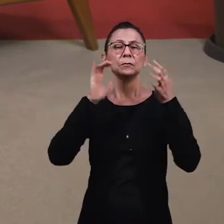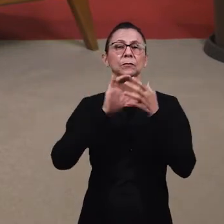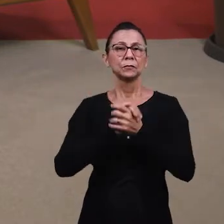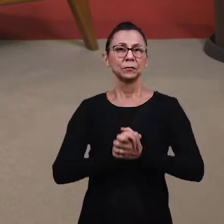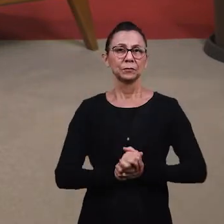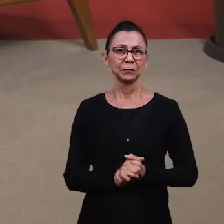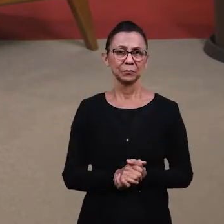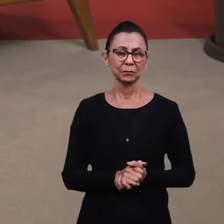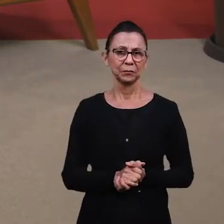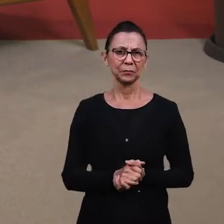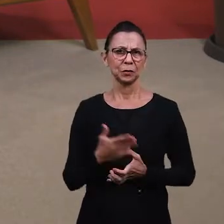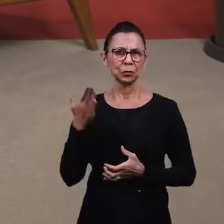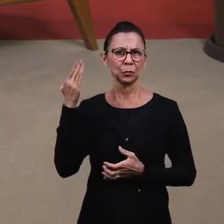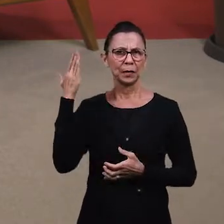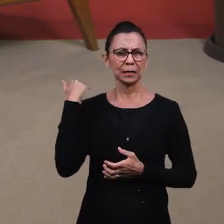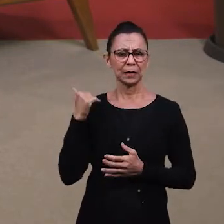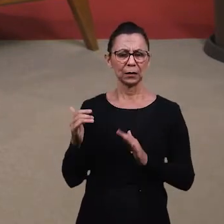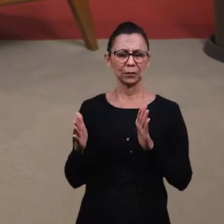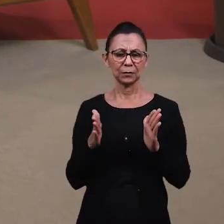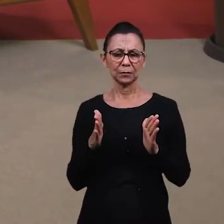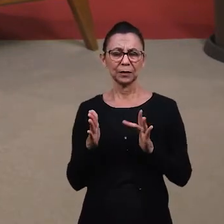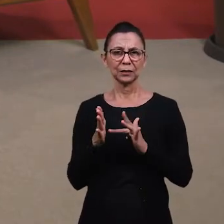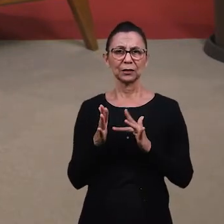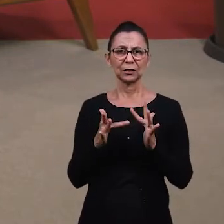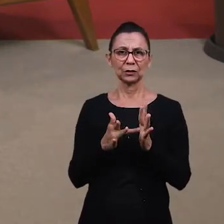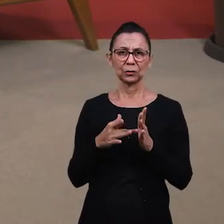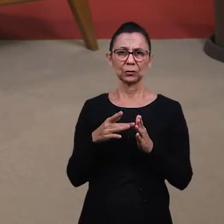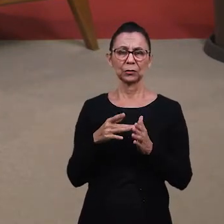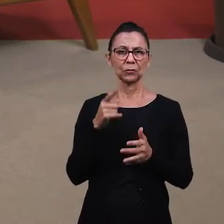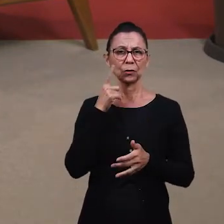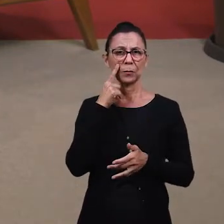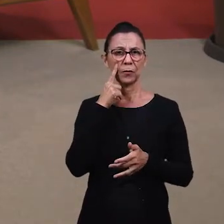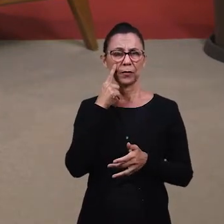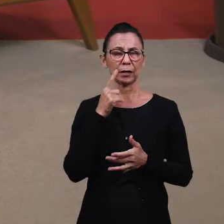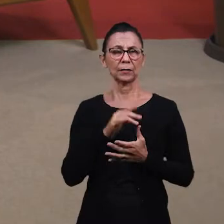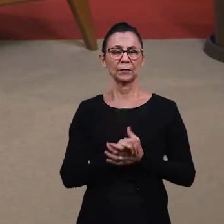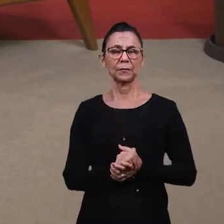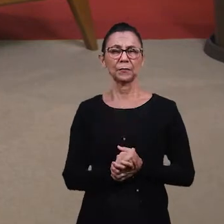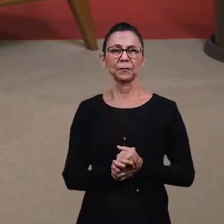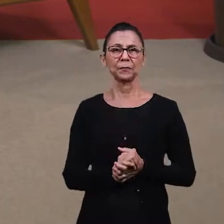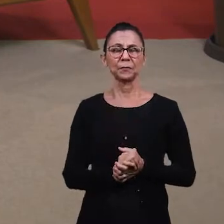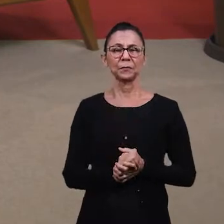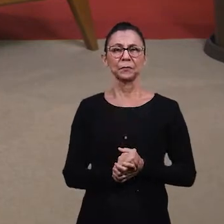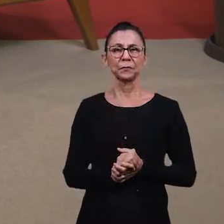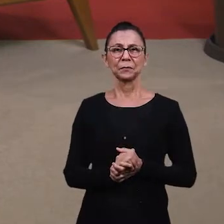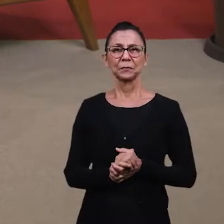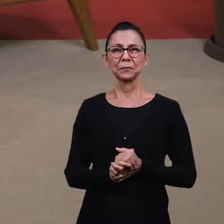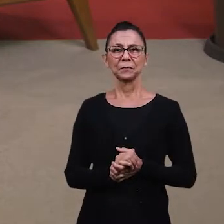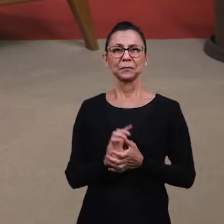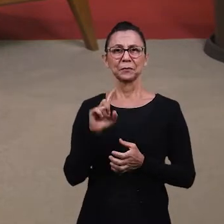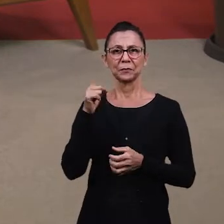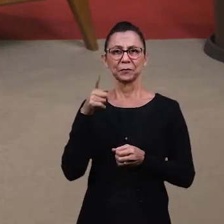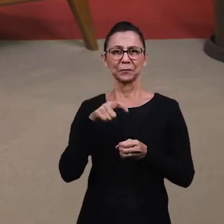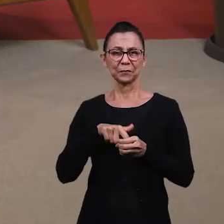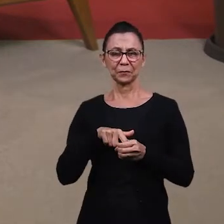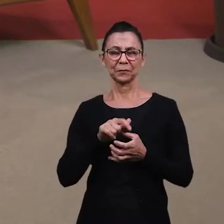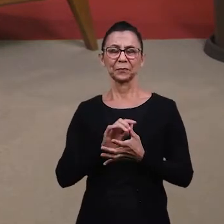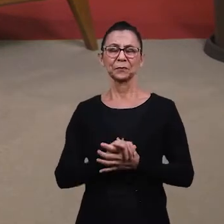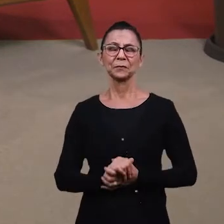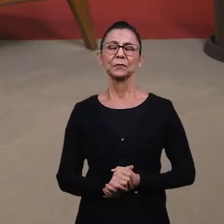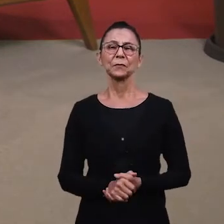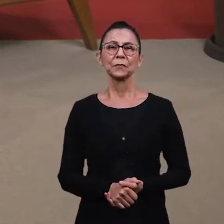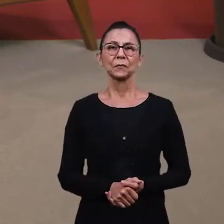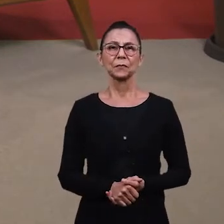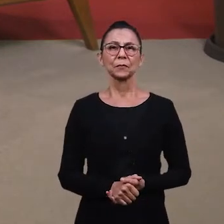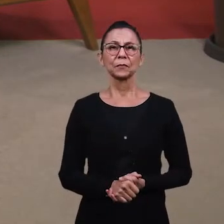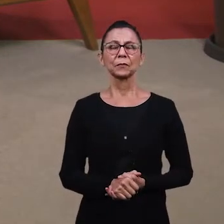recherche dans le domaine de la science, de l'histoire. Il va nous parler un petit peu sur quelle est la réalité de cette fête de mariage, la fête de